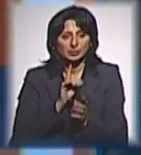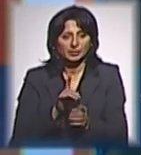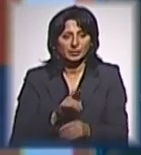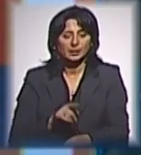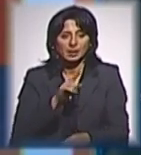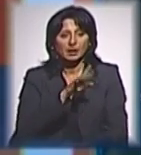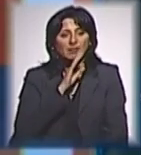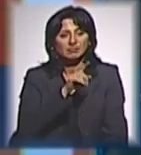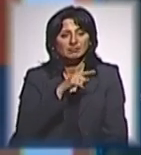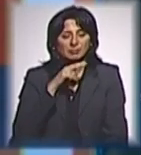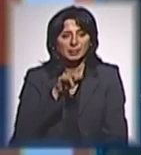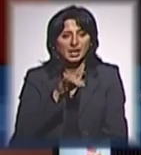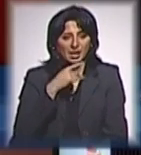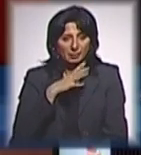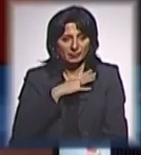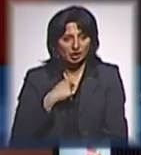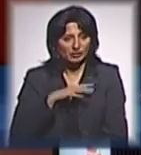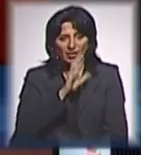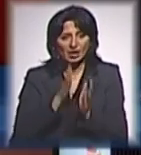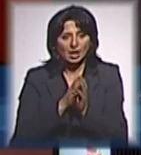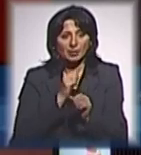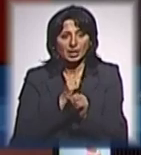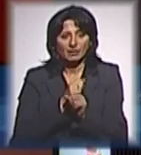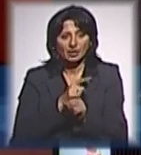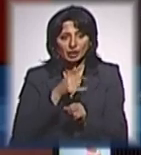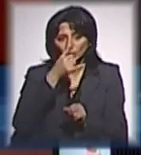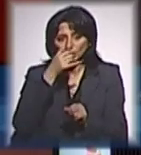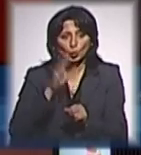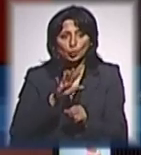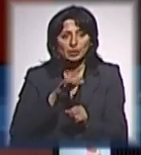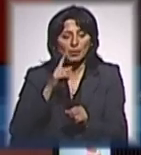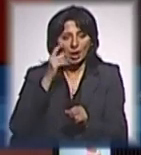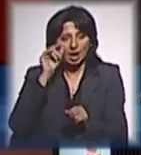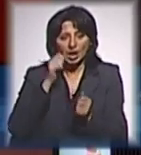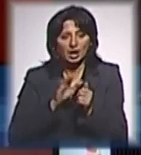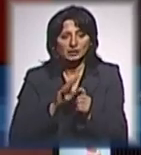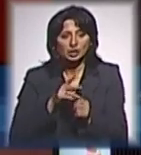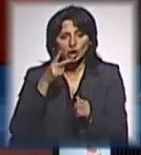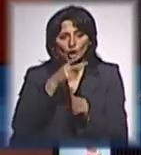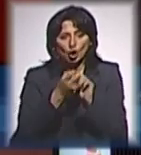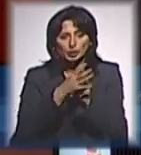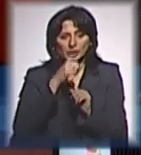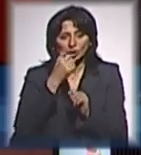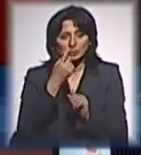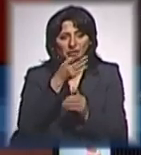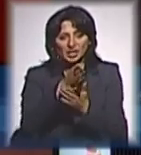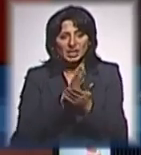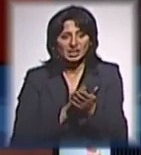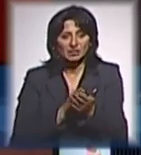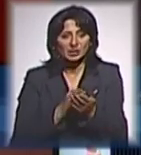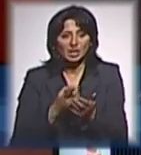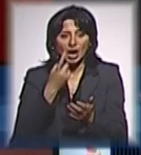ფიქრია მისაუბრა ამაზე, მაგრამ ჩვენ გავაკეთეთ ყველაფერი, ეკა შენ შეუძლებელი არ გახსოვდეს, რომ მთელი 2014 წლის პირველი ნახევარი,